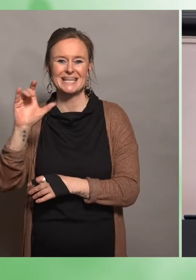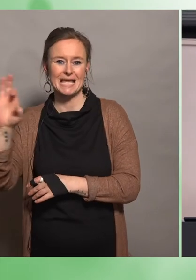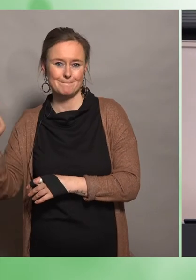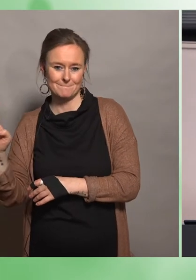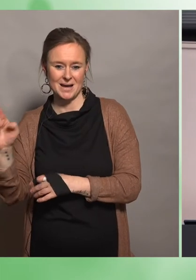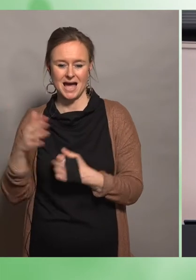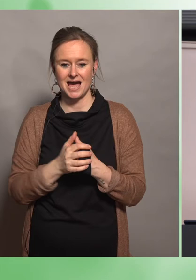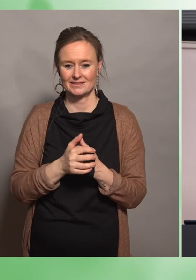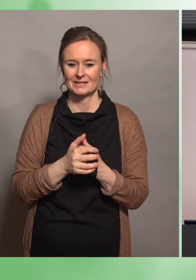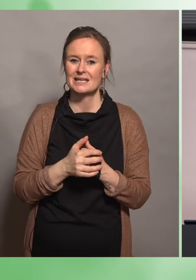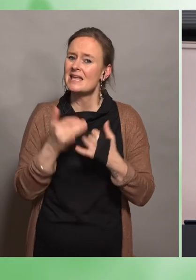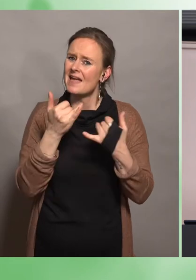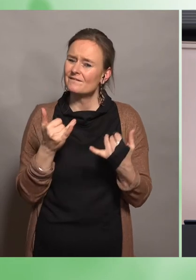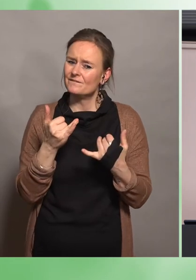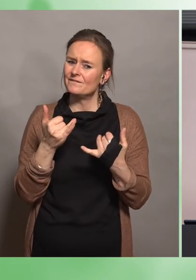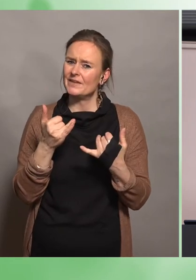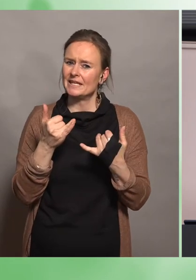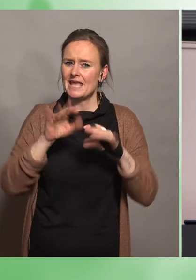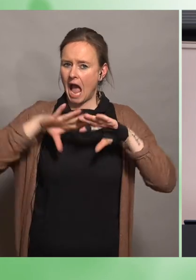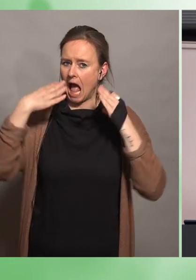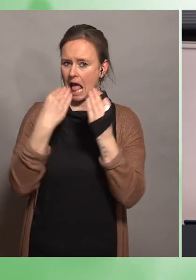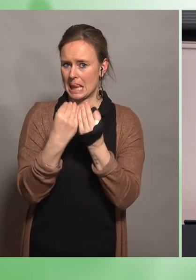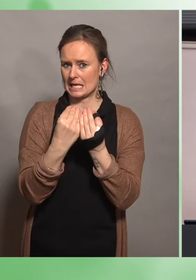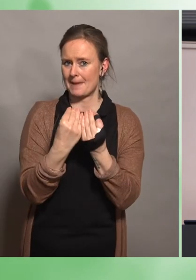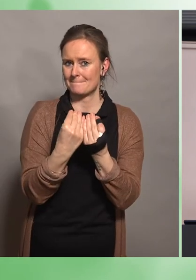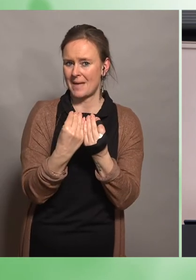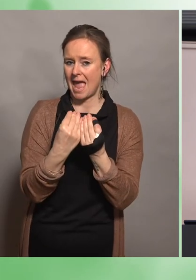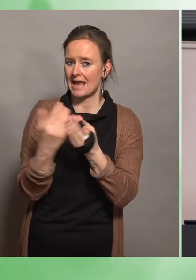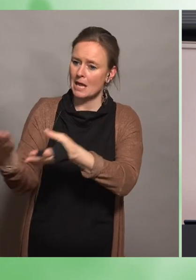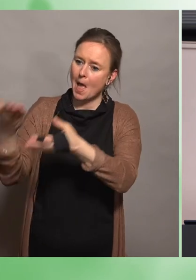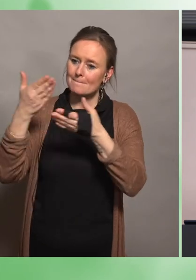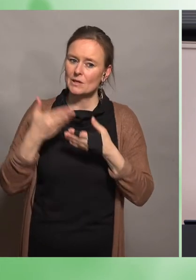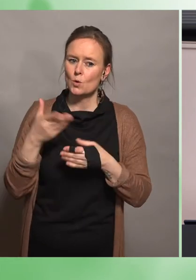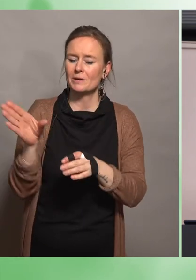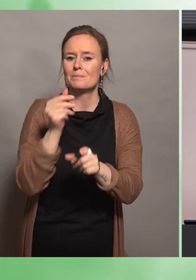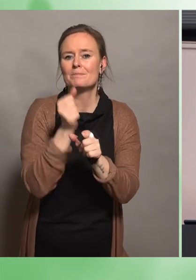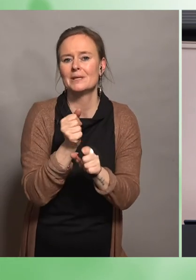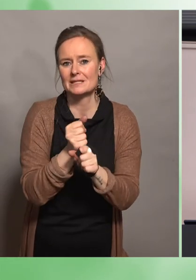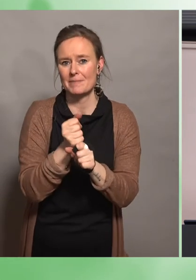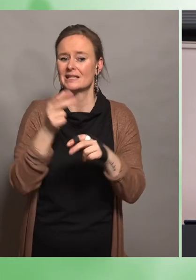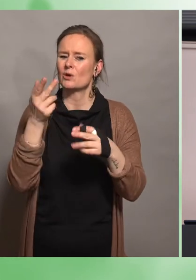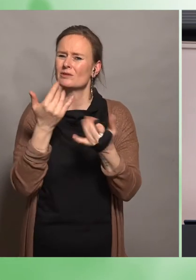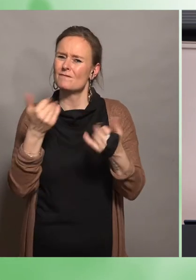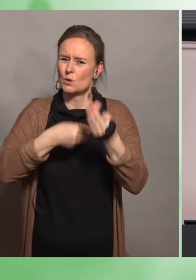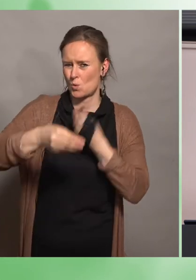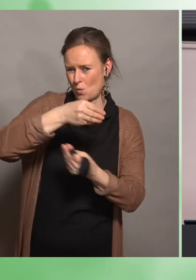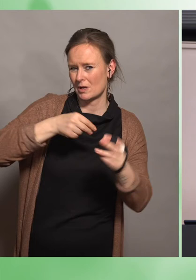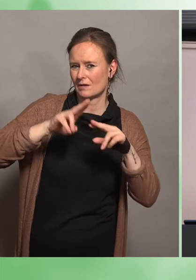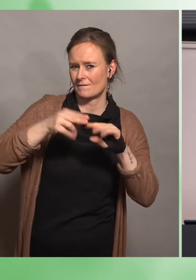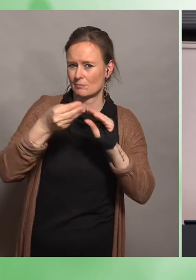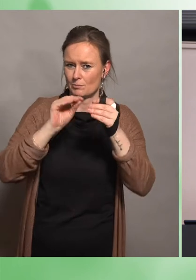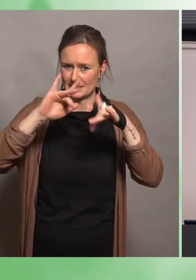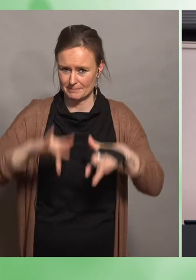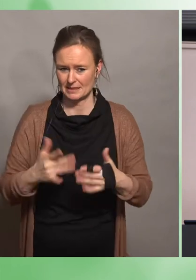Sie generell Mitarbeiterinnen mit Behinderung? Und gleich die zweite Frage, wie wird damit umgegangen bei Ihnen, wenn es einmal Probleme gibt?